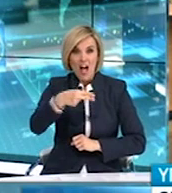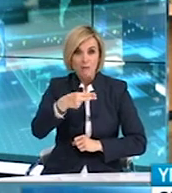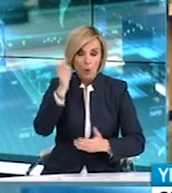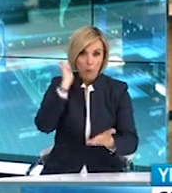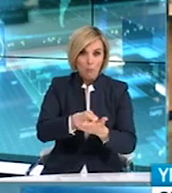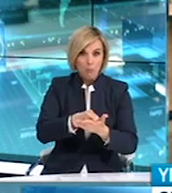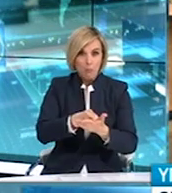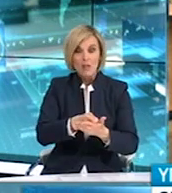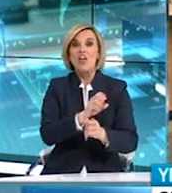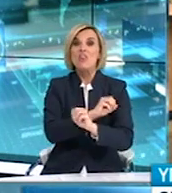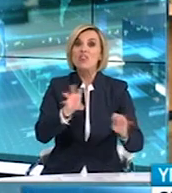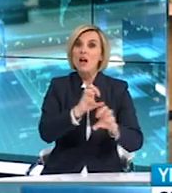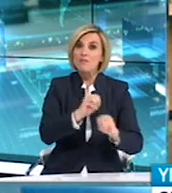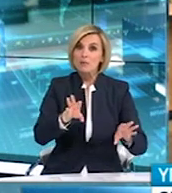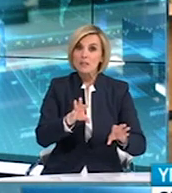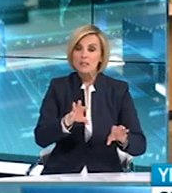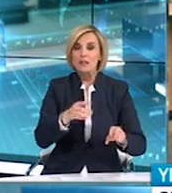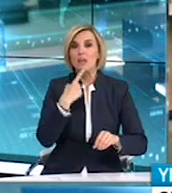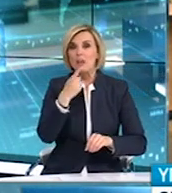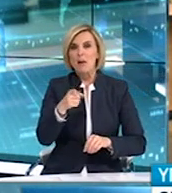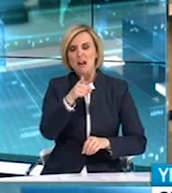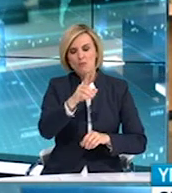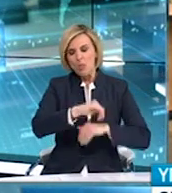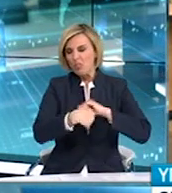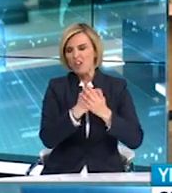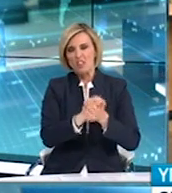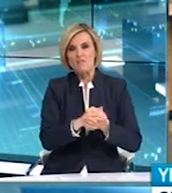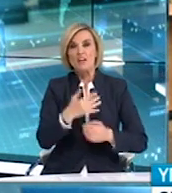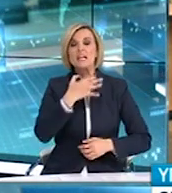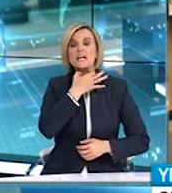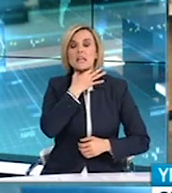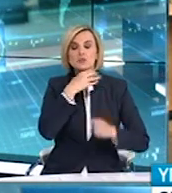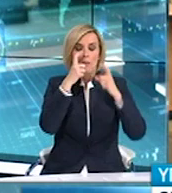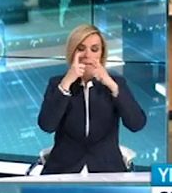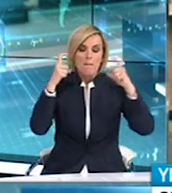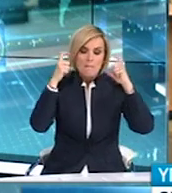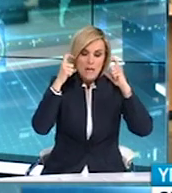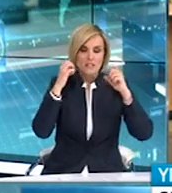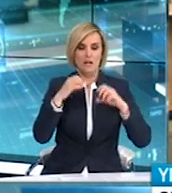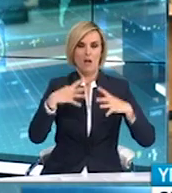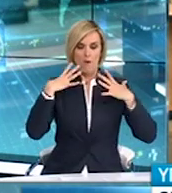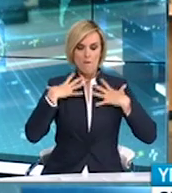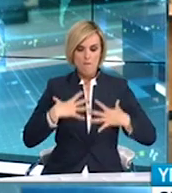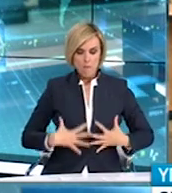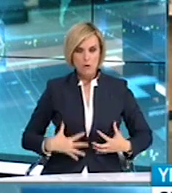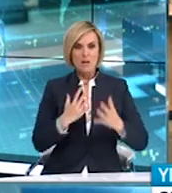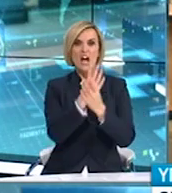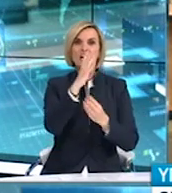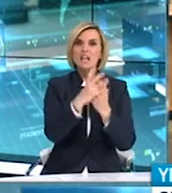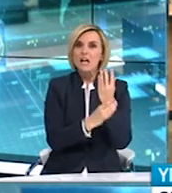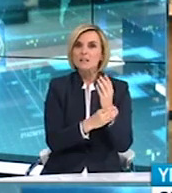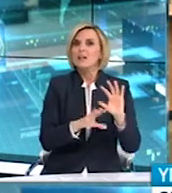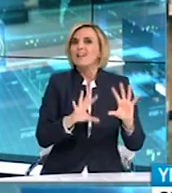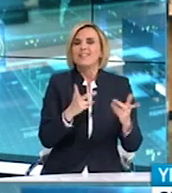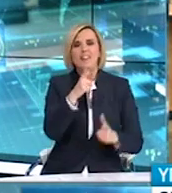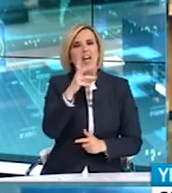νοσηλευτές από όλη την Ελλάδα λένε: δεν θέλουμε χειροκροτήματα και μεγαλοστομίες, θέλουμε μάσκες, φόρμες και πλαστικά γυαλιά χειρουργείου. Τι εννοούσε η